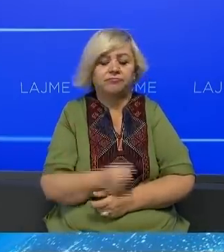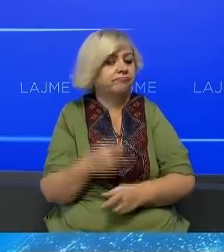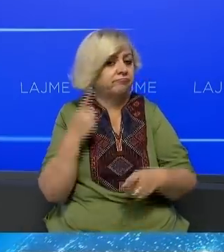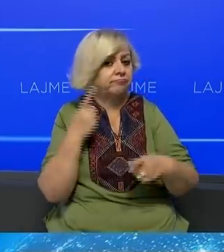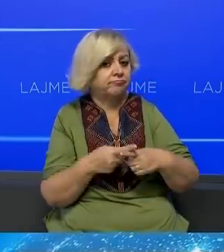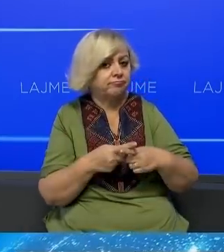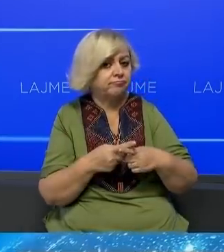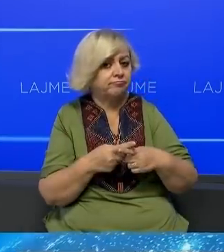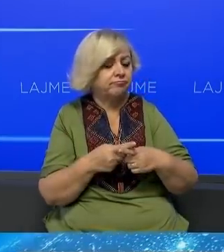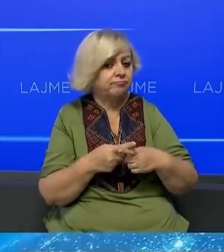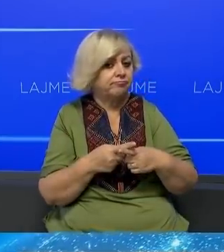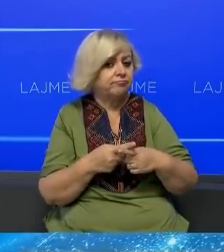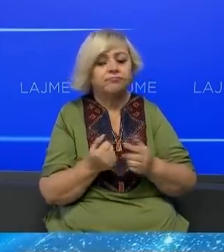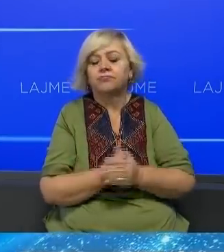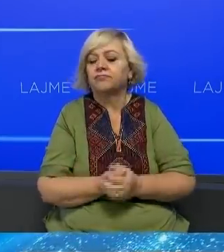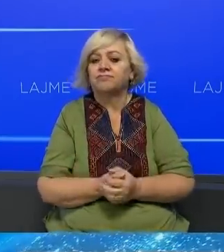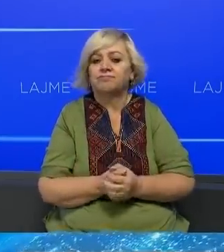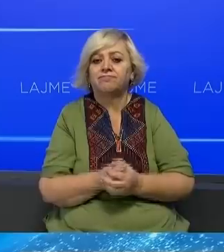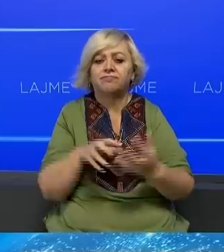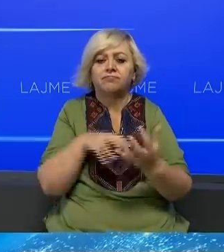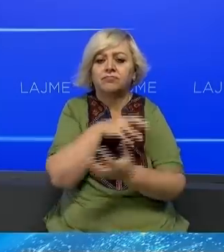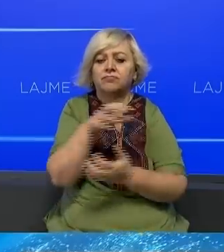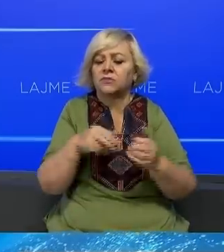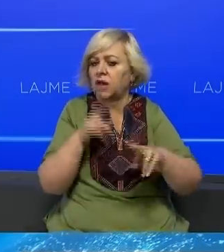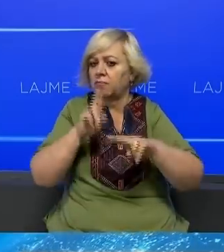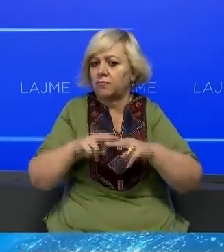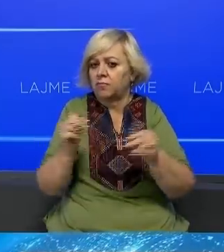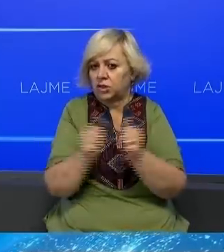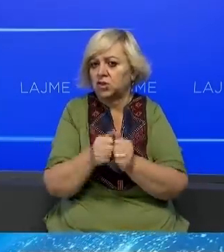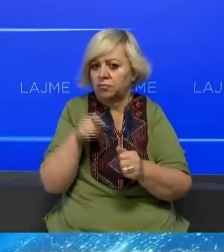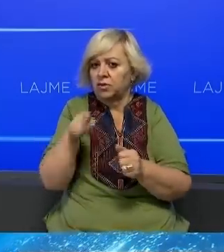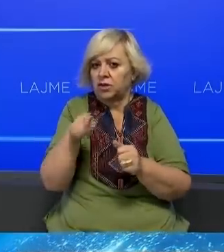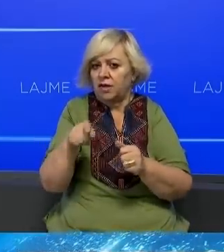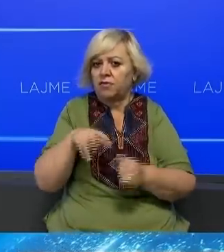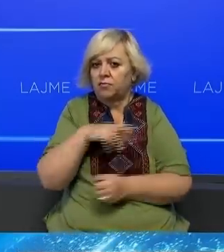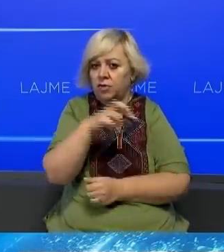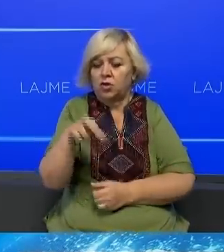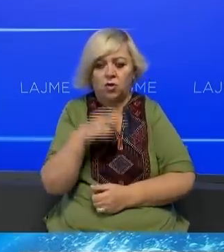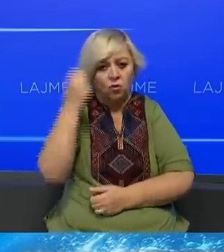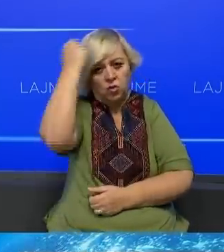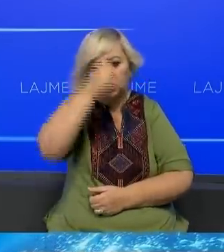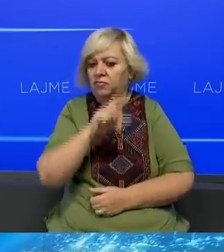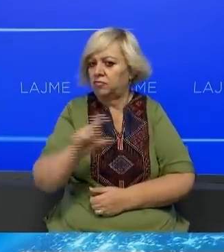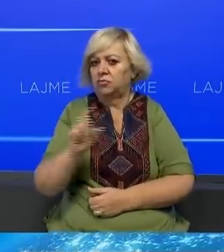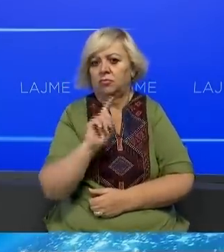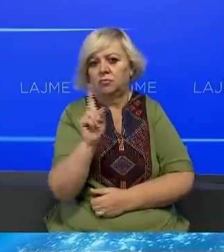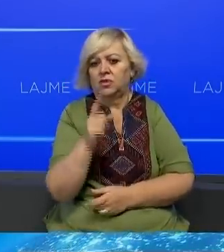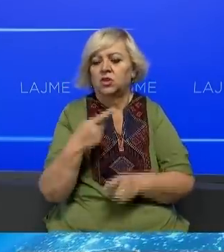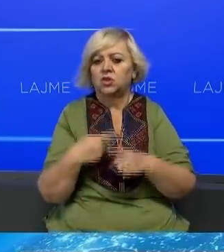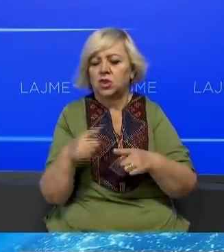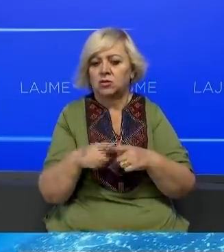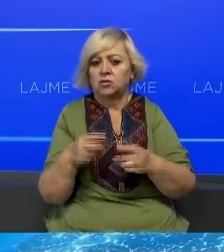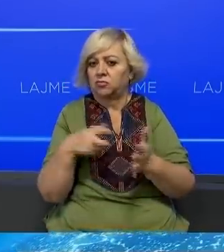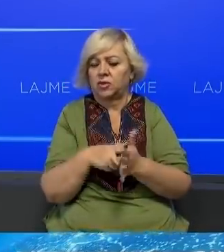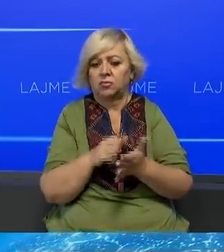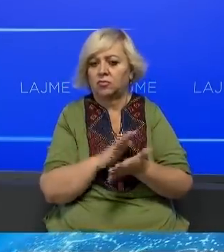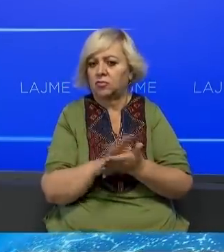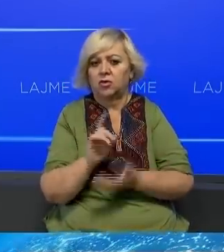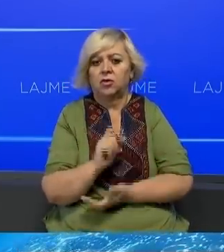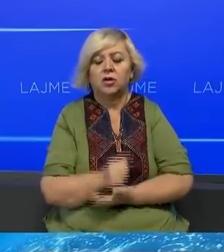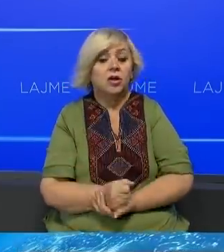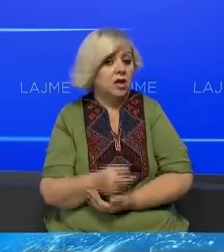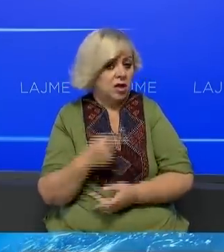i fragilitetit në kontekst të vendimorjes marrë në Bashkimit Evropian. Prandaj Kosova nuk mund të fajsohet në asnjë mënyrë për çështjen e mos liberalizimit vizave,